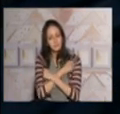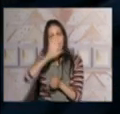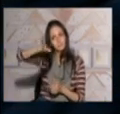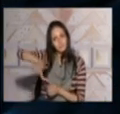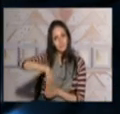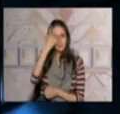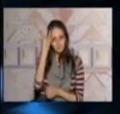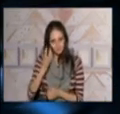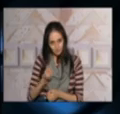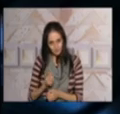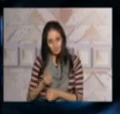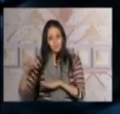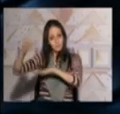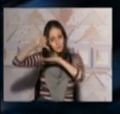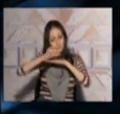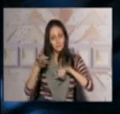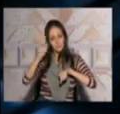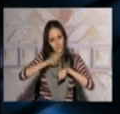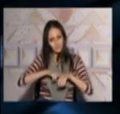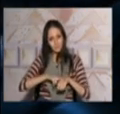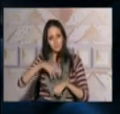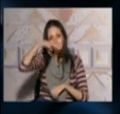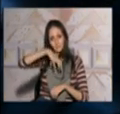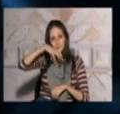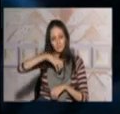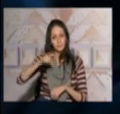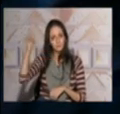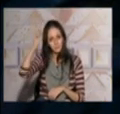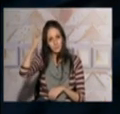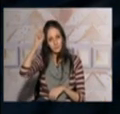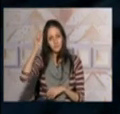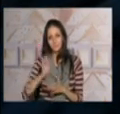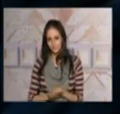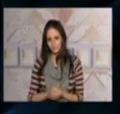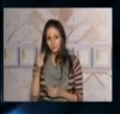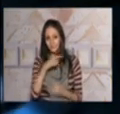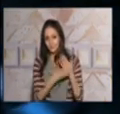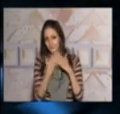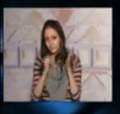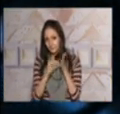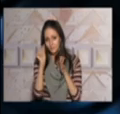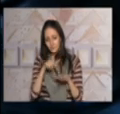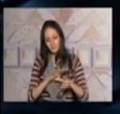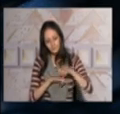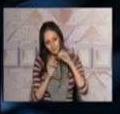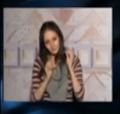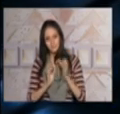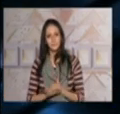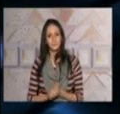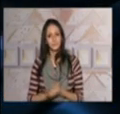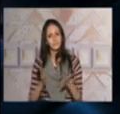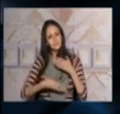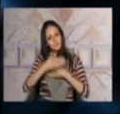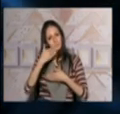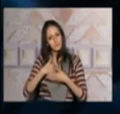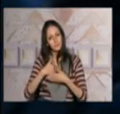مره اخرى الى شرم الشيخ. مظبوط يا فندم. ده الجديد اللي بيحصل، لكن قبل كده كانت العكس. لا هو قبل كده